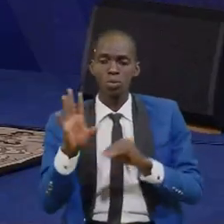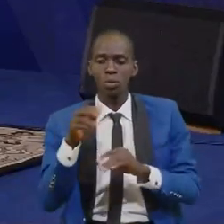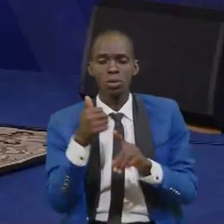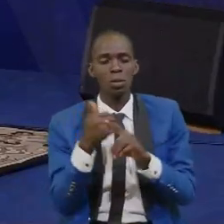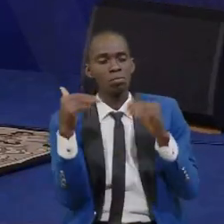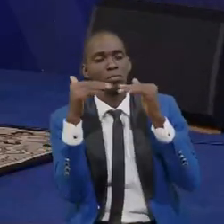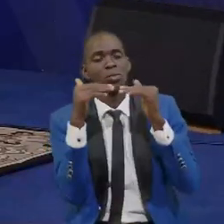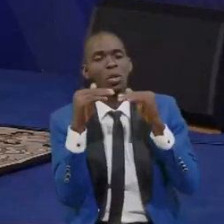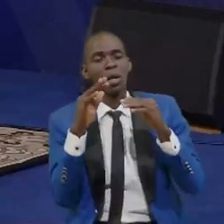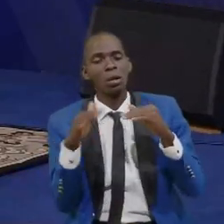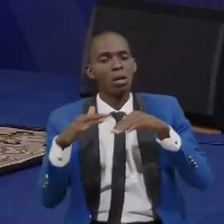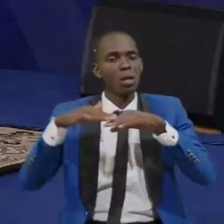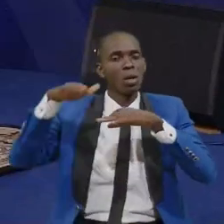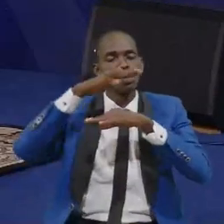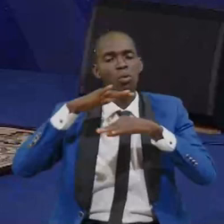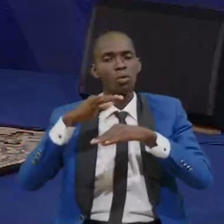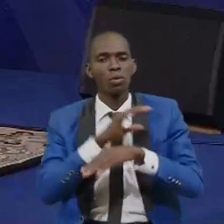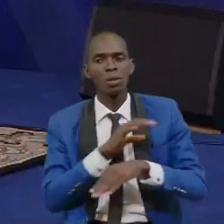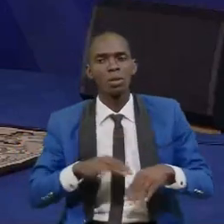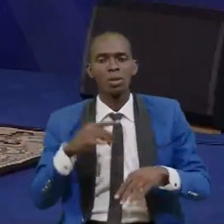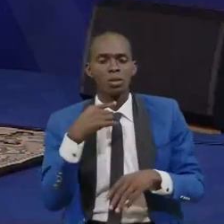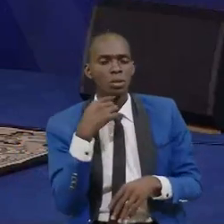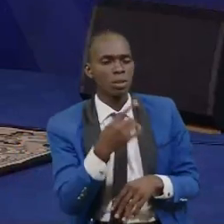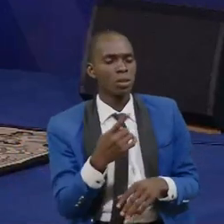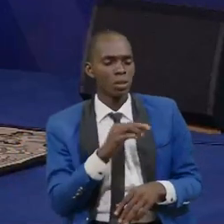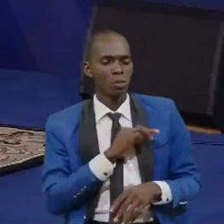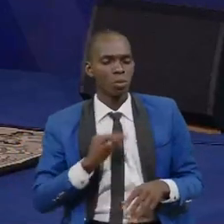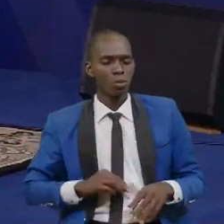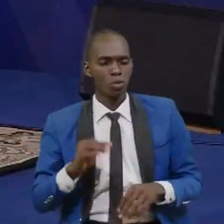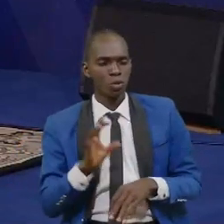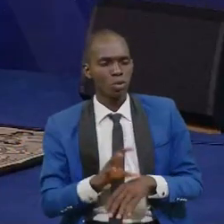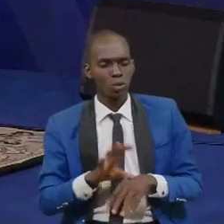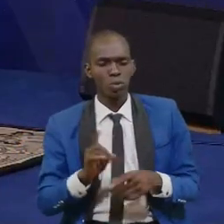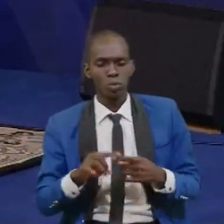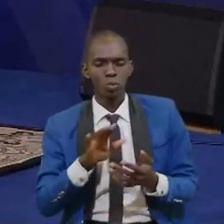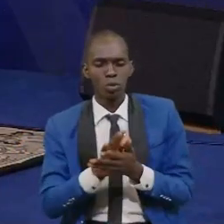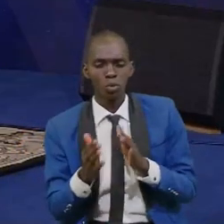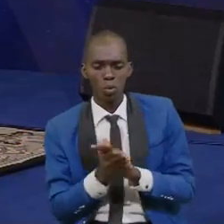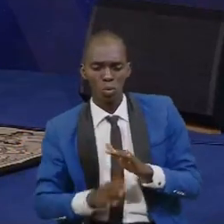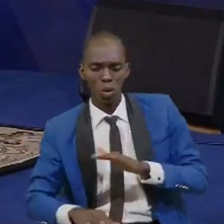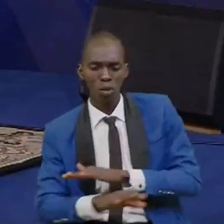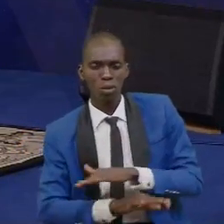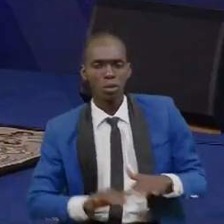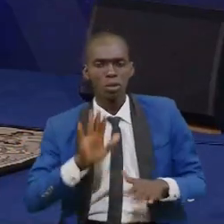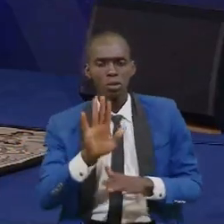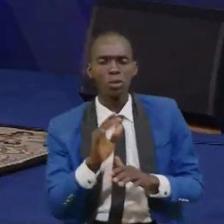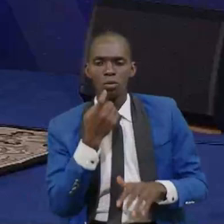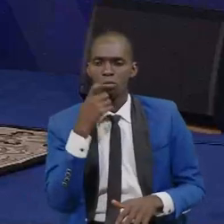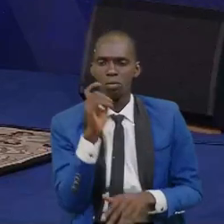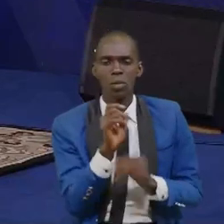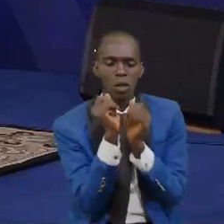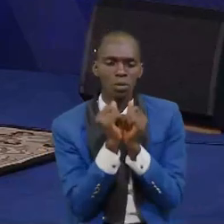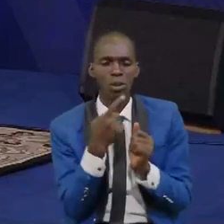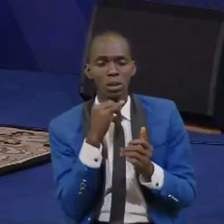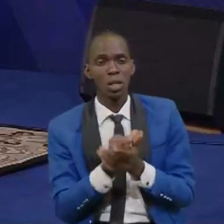Et il dit aux membres de l'église, et tu les mets sous tes liens. Et je